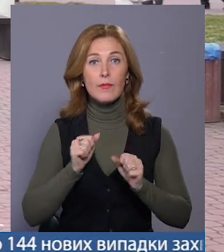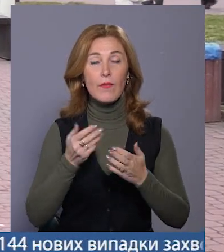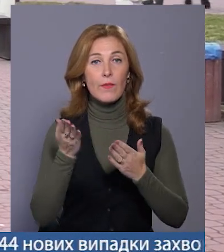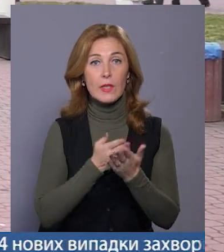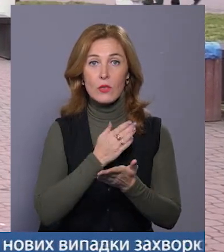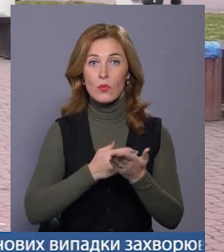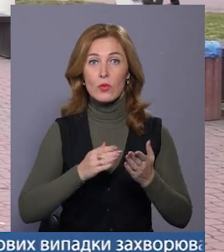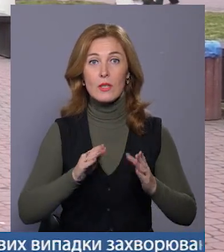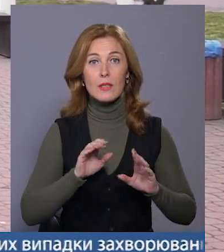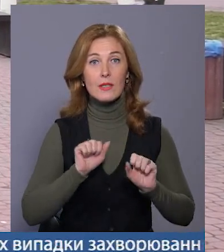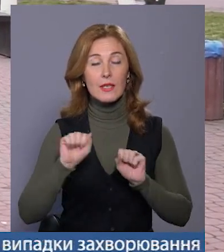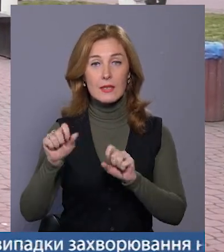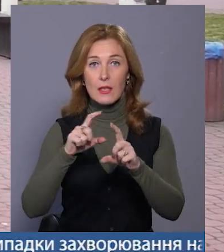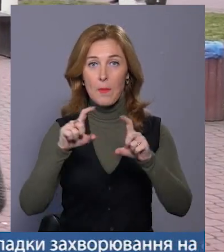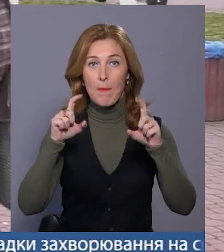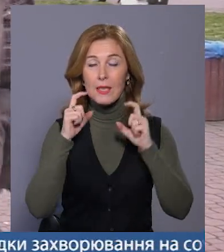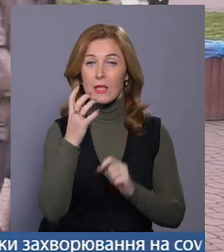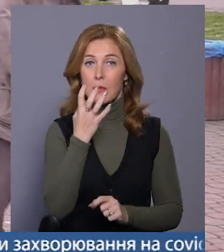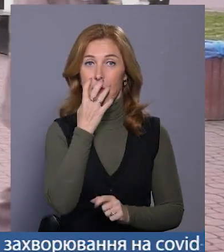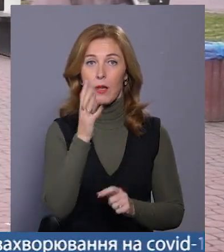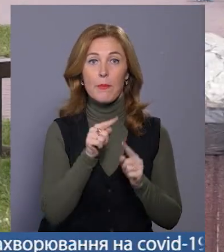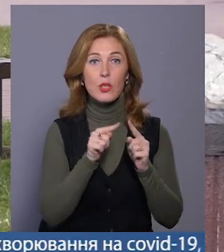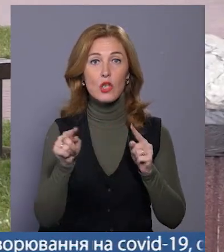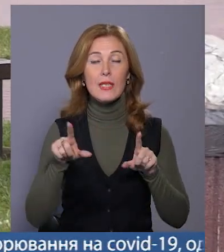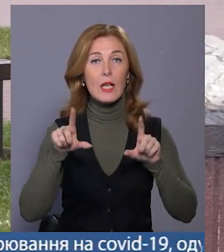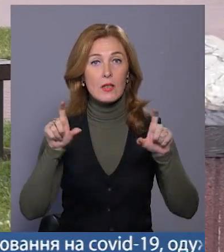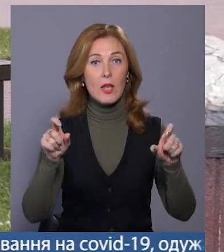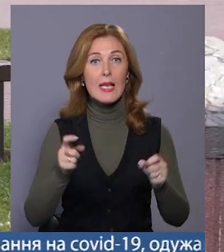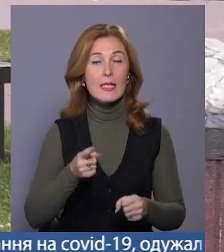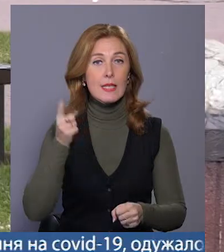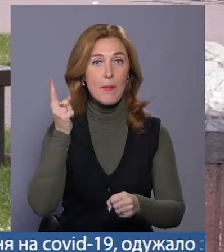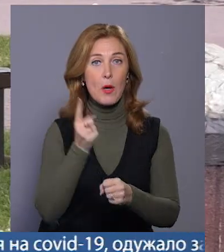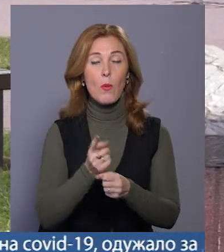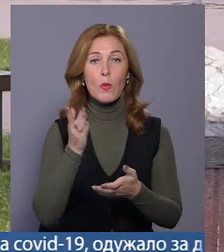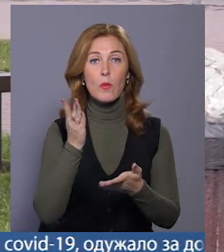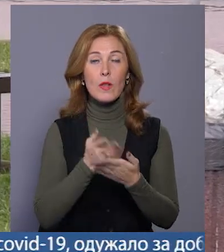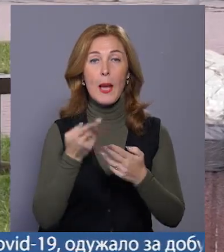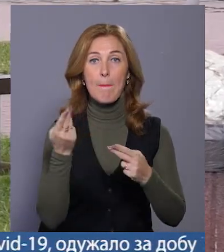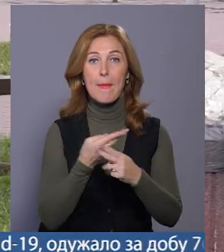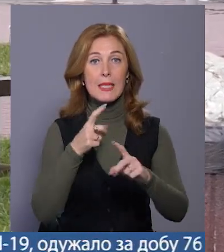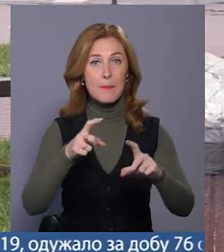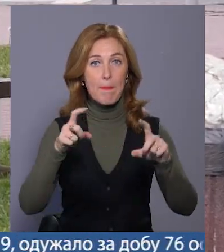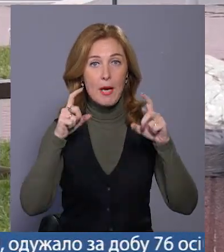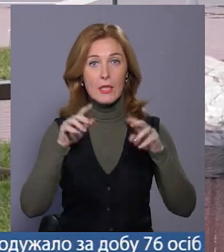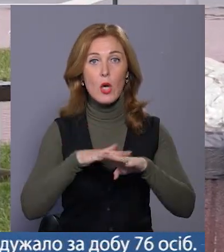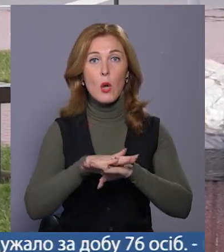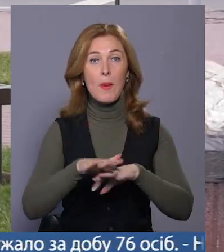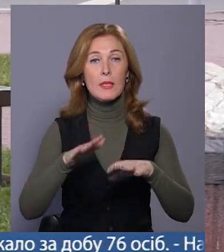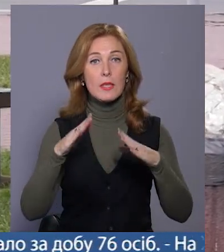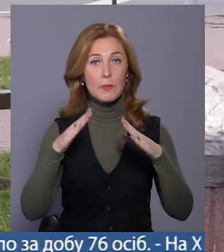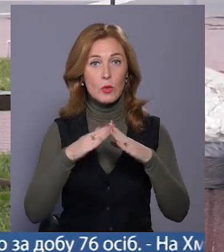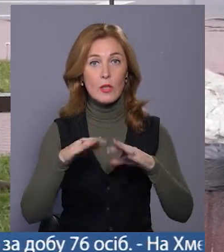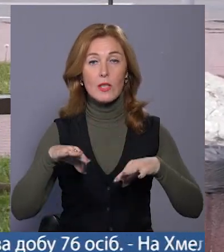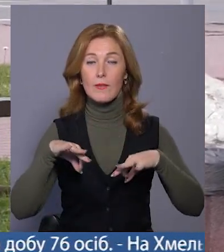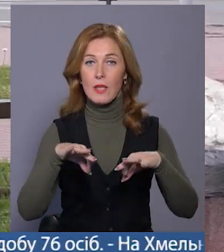масок чи респіраторів під час карантину. Зокрема, заборонено перебувати без маски у громадських будівлях та в